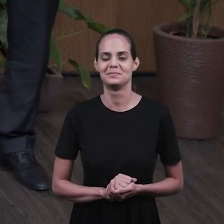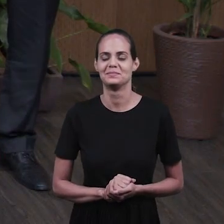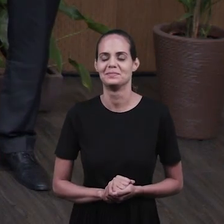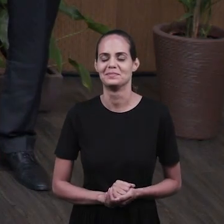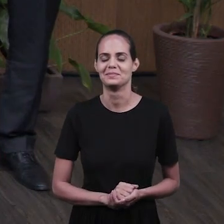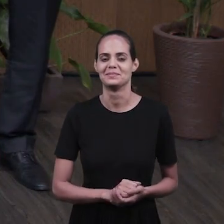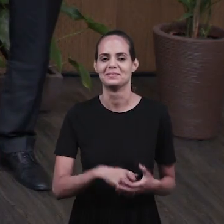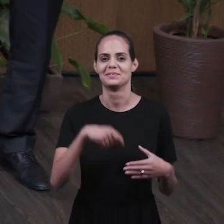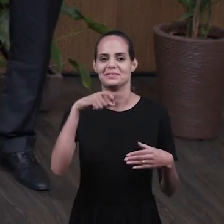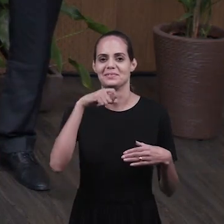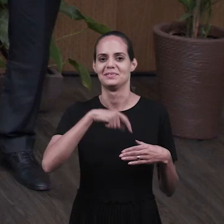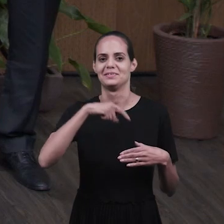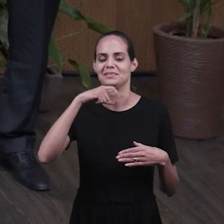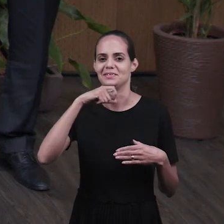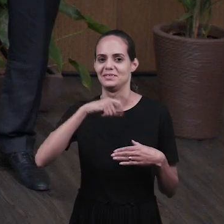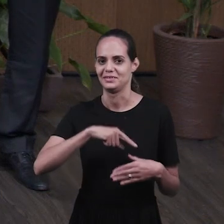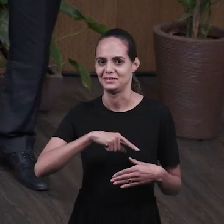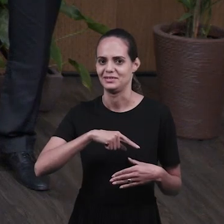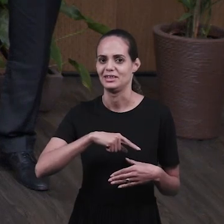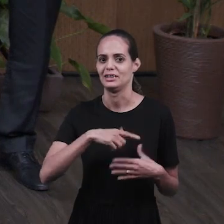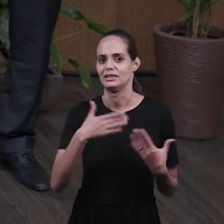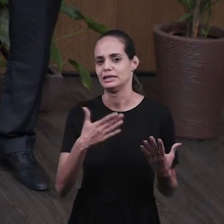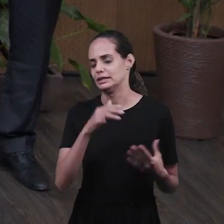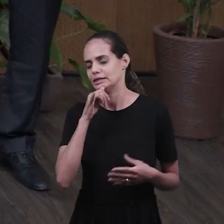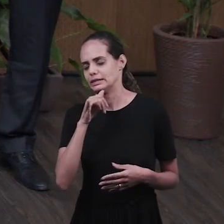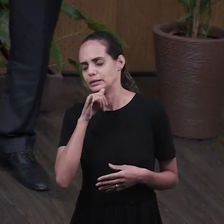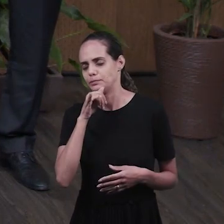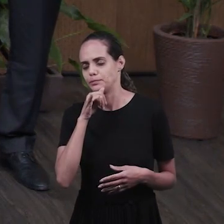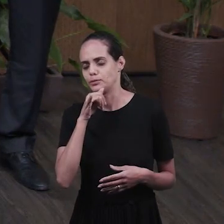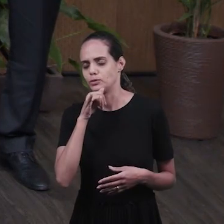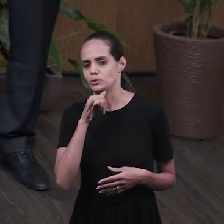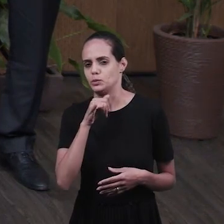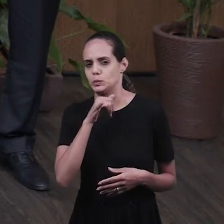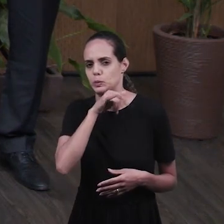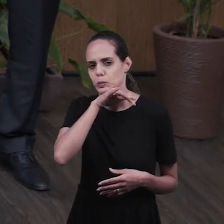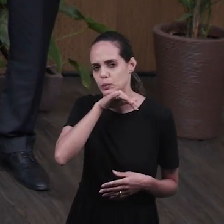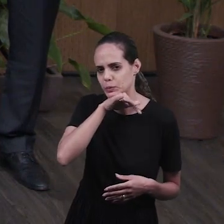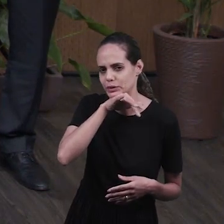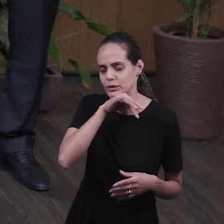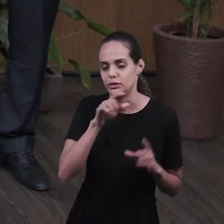ou préjudiquée. Une sémence touchée